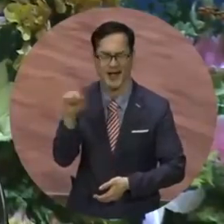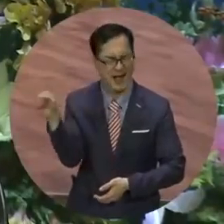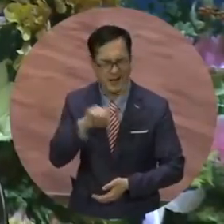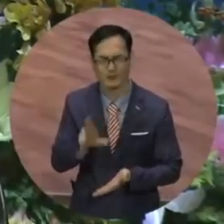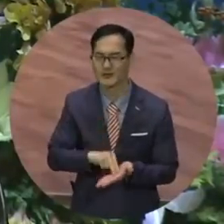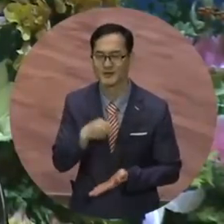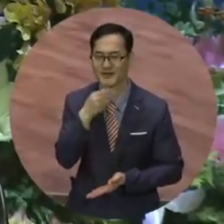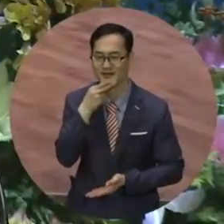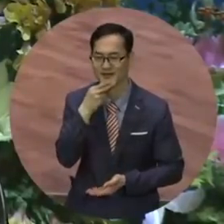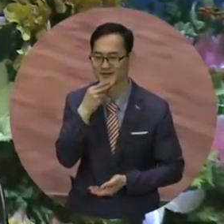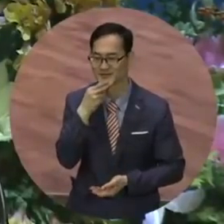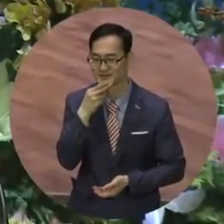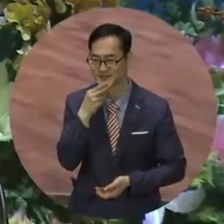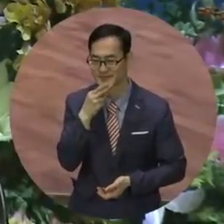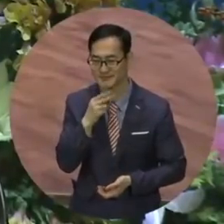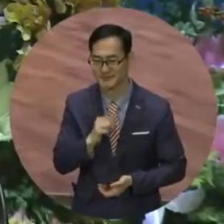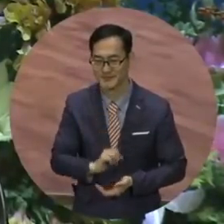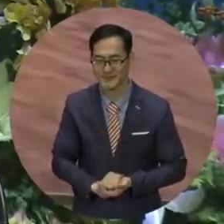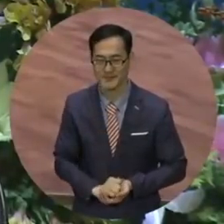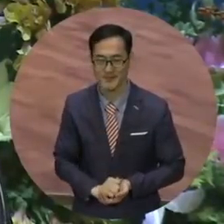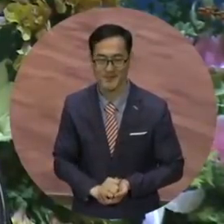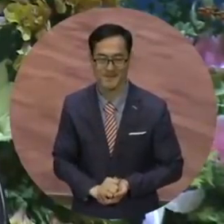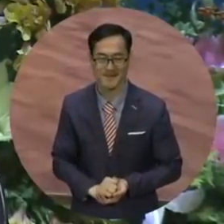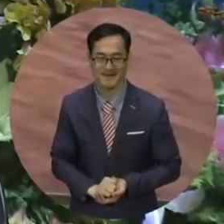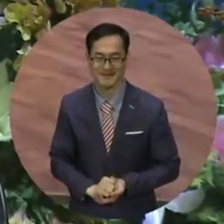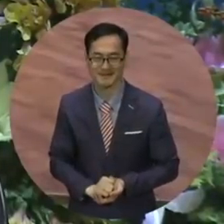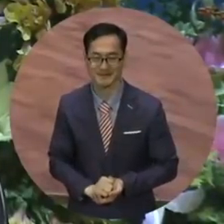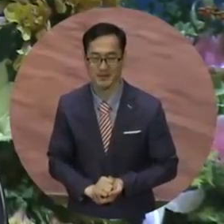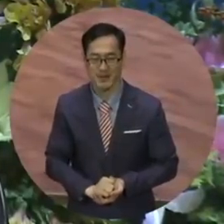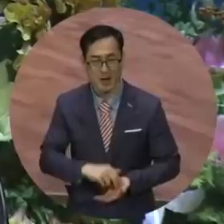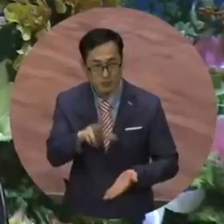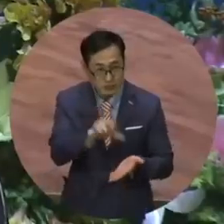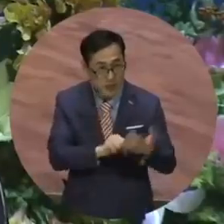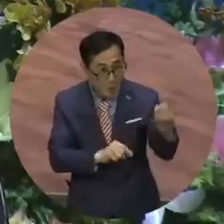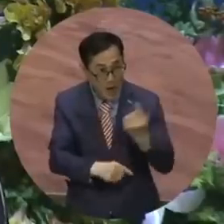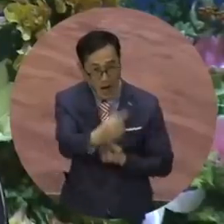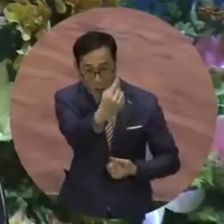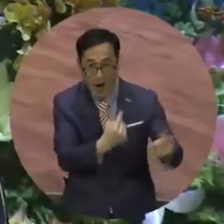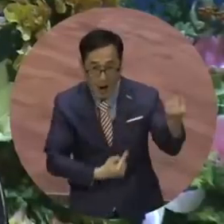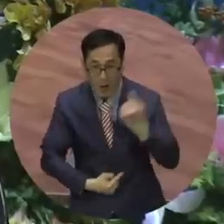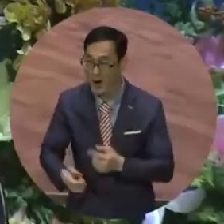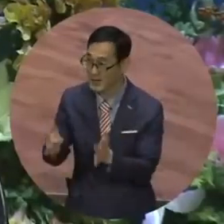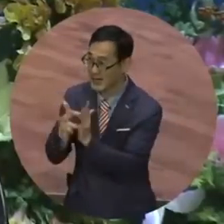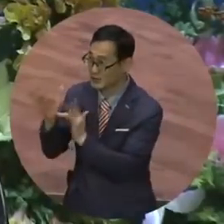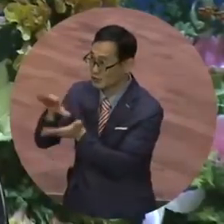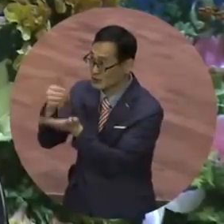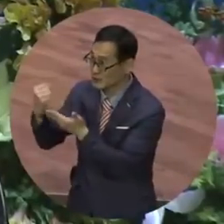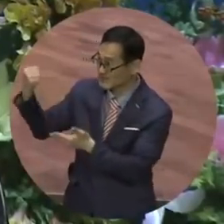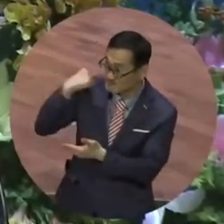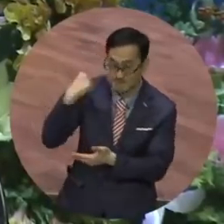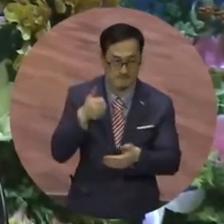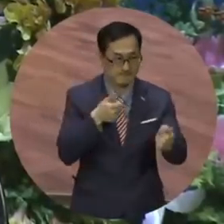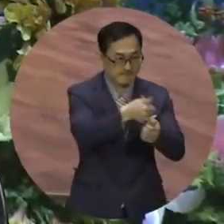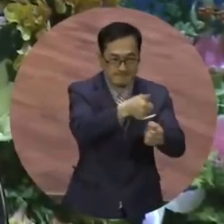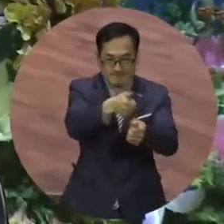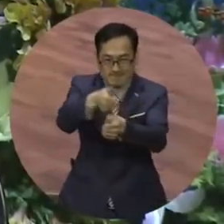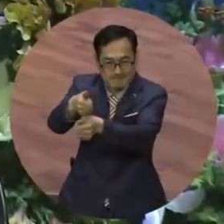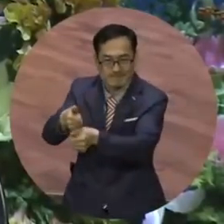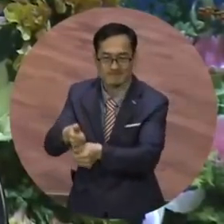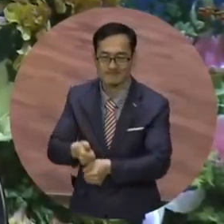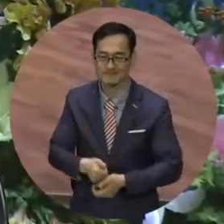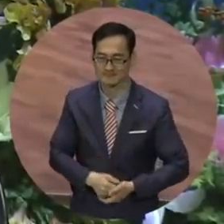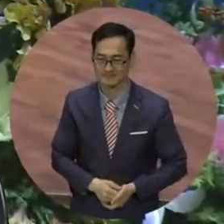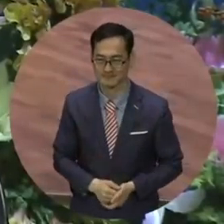없어. 그래서 어떤 문제가 와도 예수 그리스도로 담내시기 바랍니다. 문제 왔다.